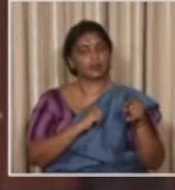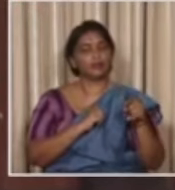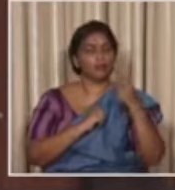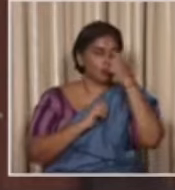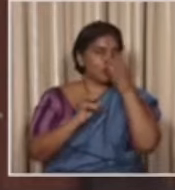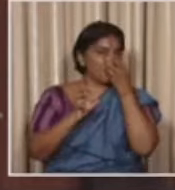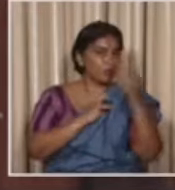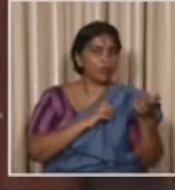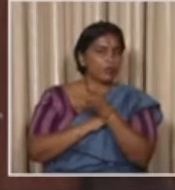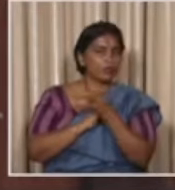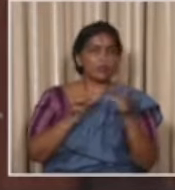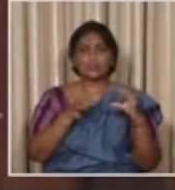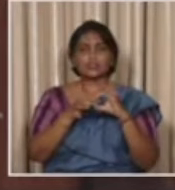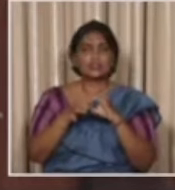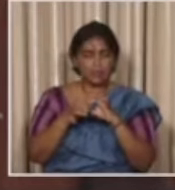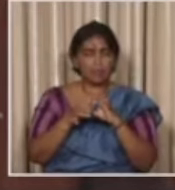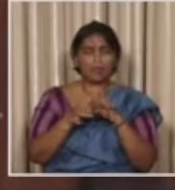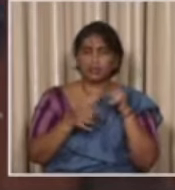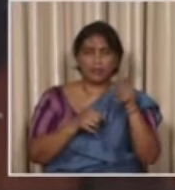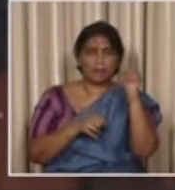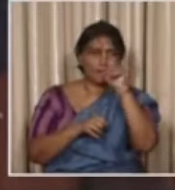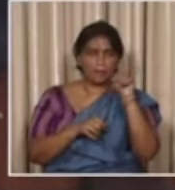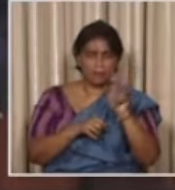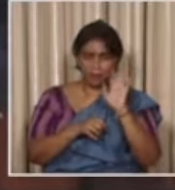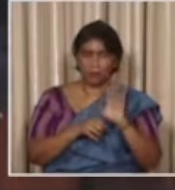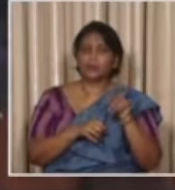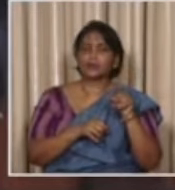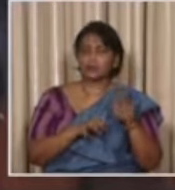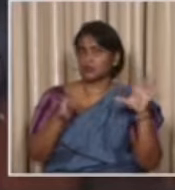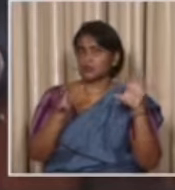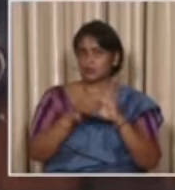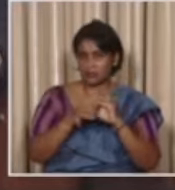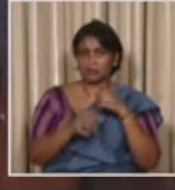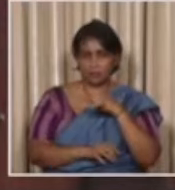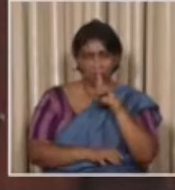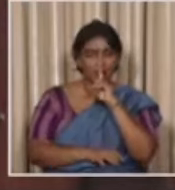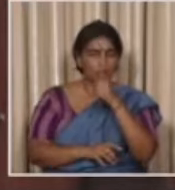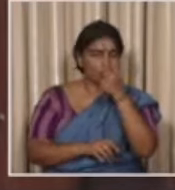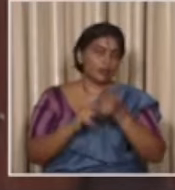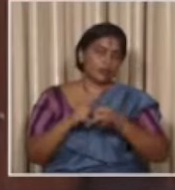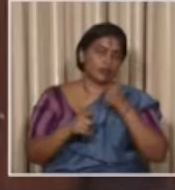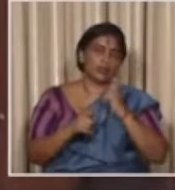පාස්කු ප්‍රහාරයයි කොහොමද සම්බන්ධ කියලා සමහර අයට ප්‍රශ්නයක් එන්න පුළුවන්. මේ කොහොමද සම්බන්ධයි? මම කියන්න හොඳ උදාහරණයක්.